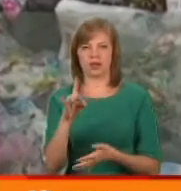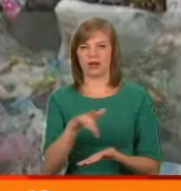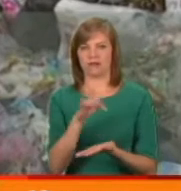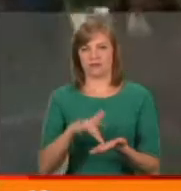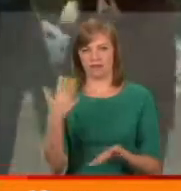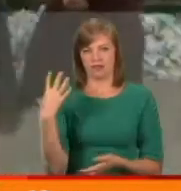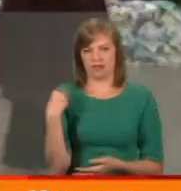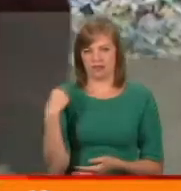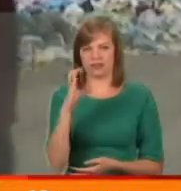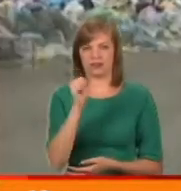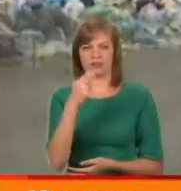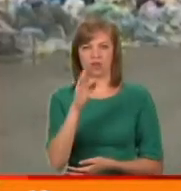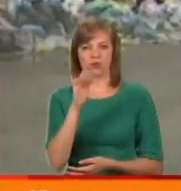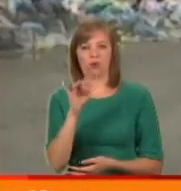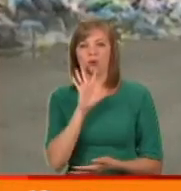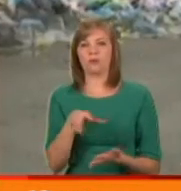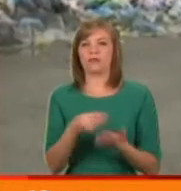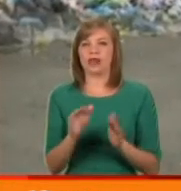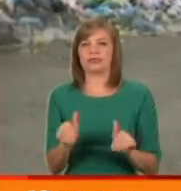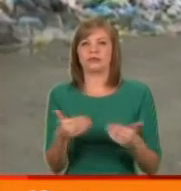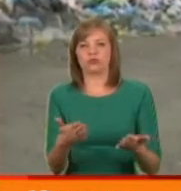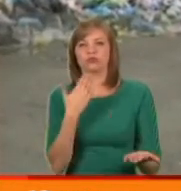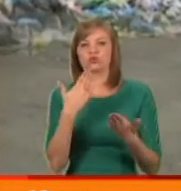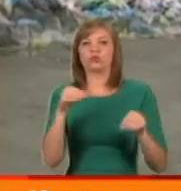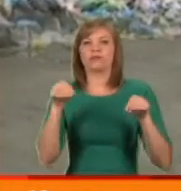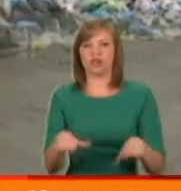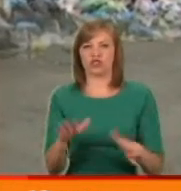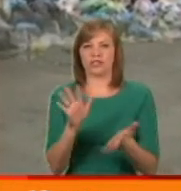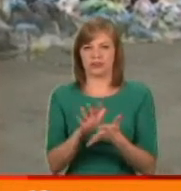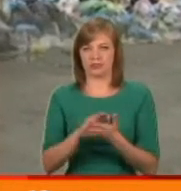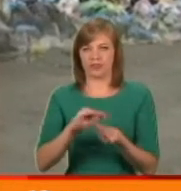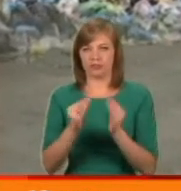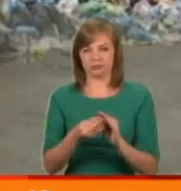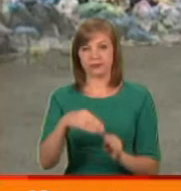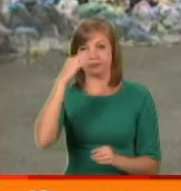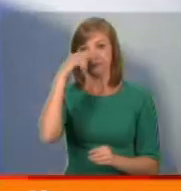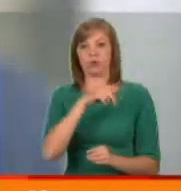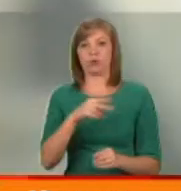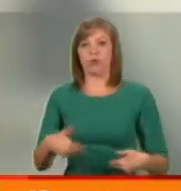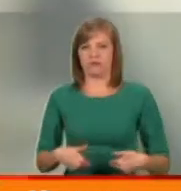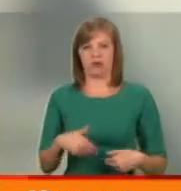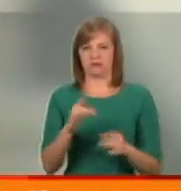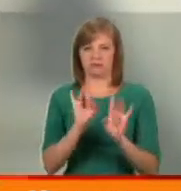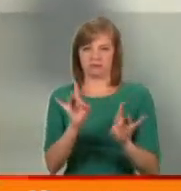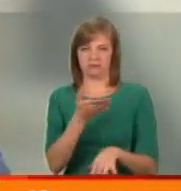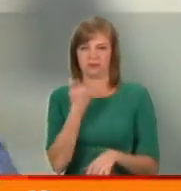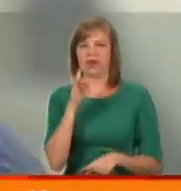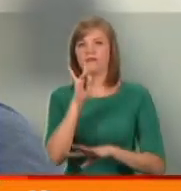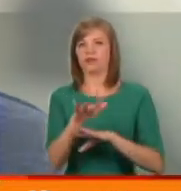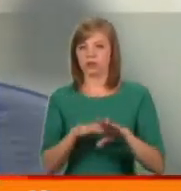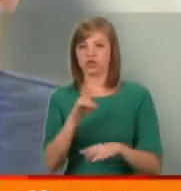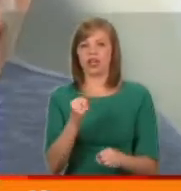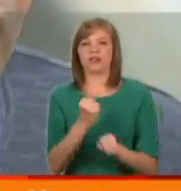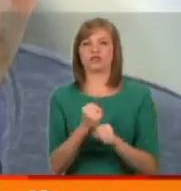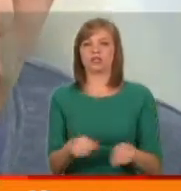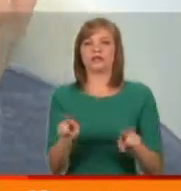Андрія Садового. Втім, про власні пропозиції щодо владнання сміттєвої кризи пан Березюк не розповів. Прошу вибачення, але вчинив